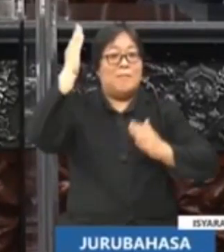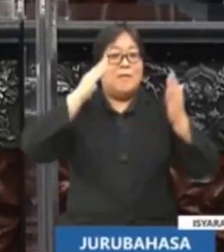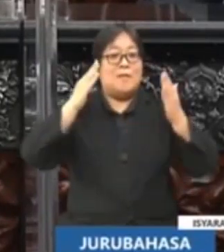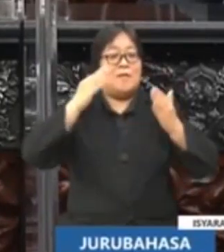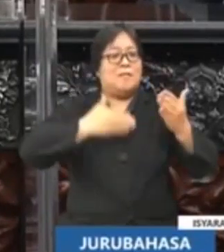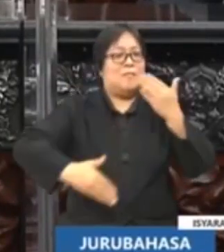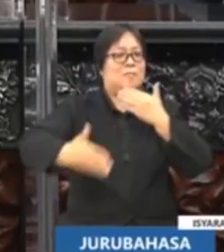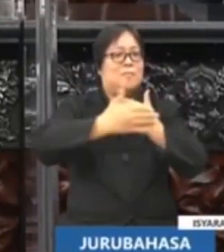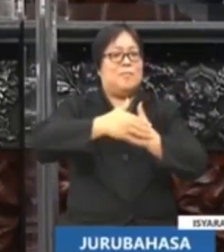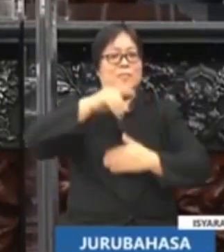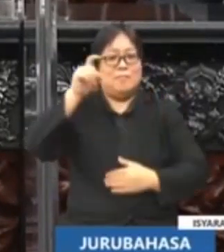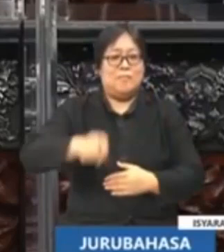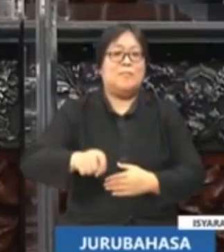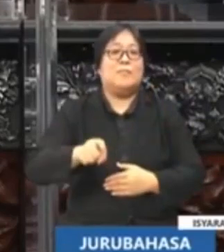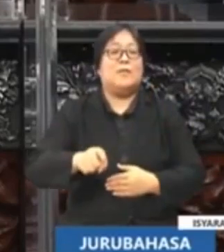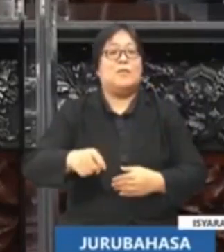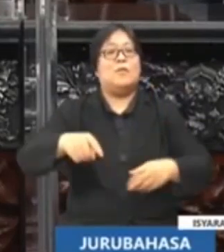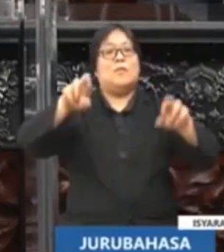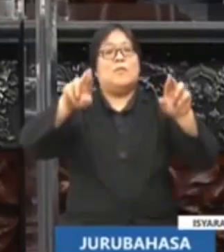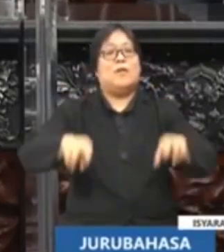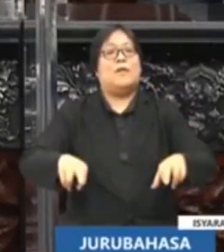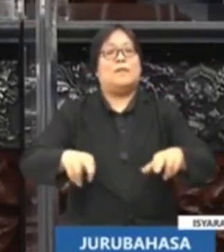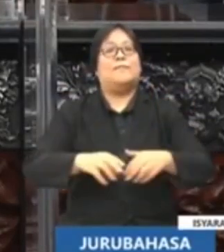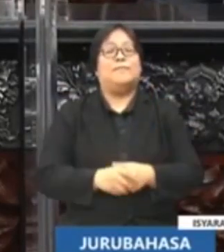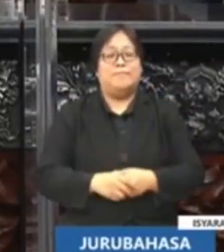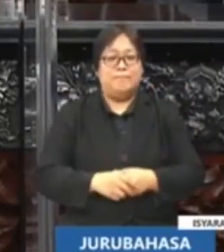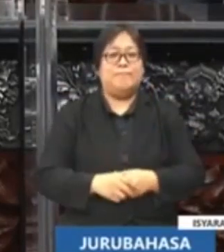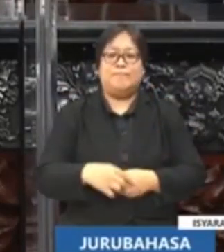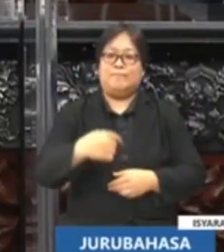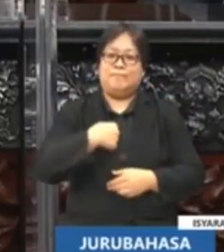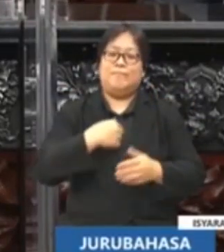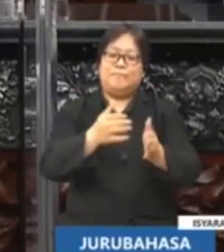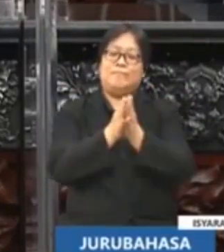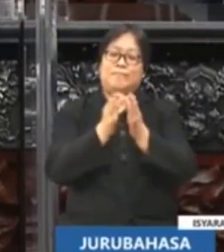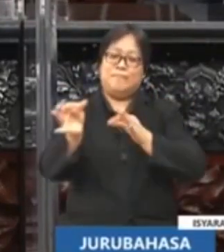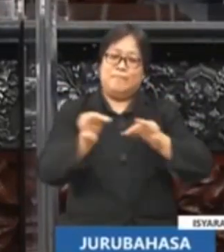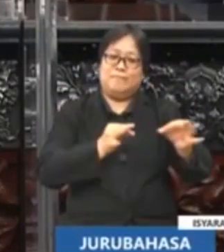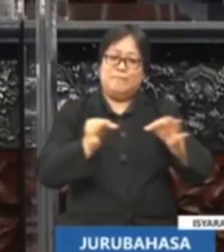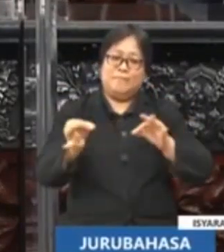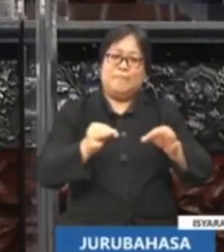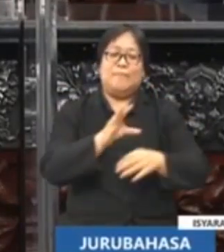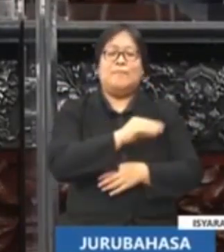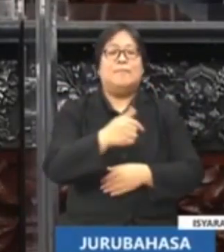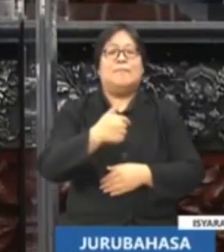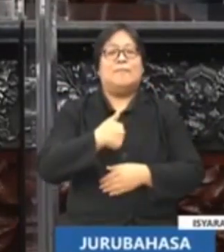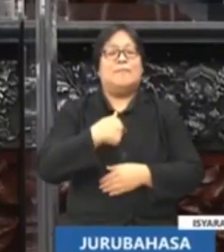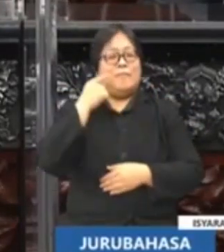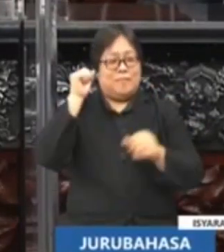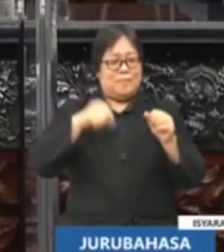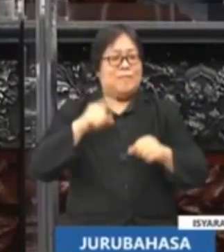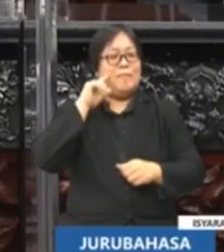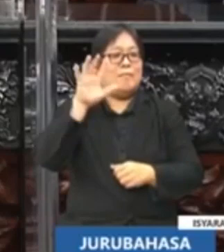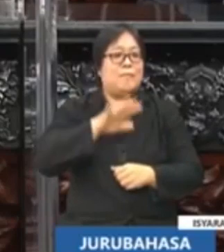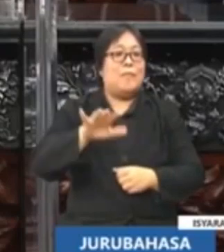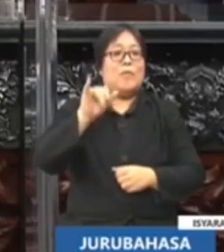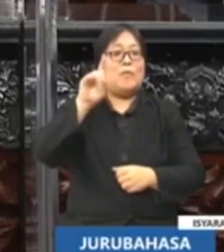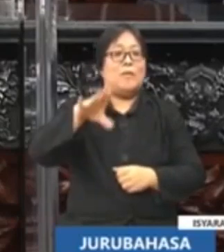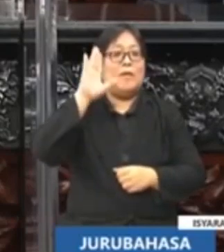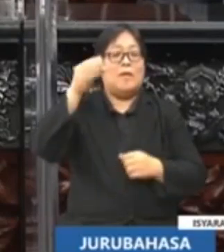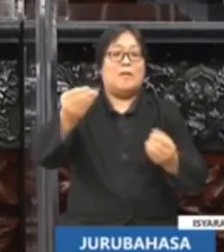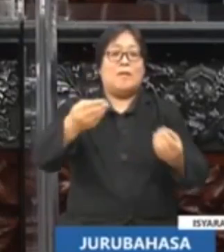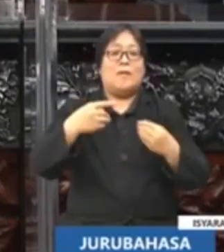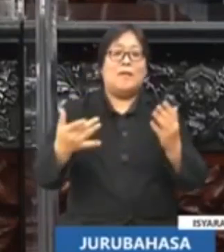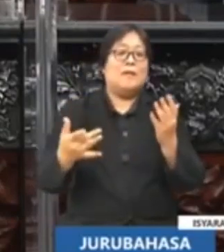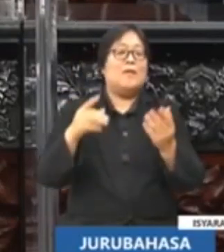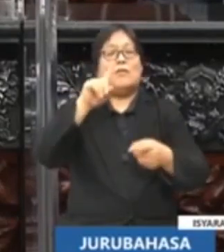dipulangkan balik untuk rakyat dari saya minta penjelasan dan saya beli dangkal yang dibutuhkan berikan satu